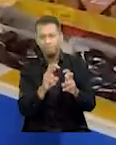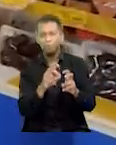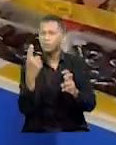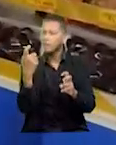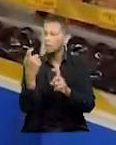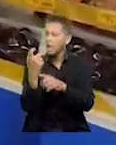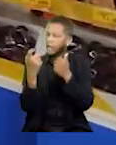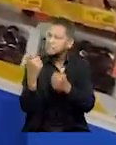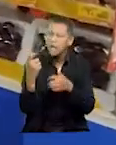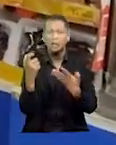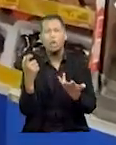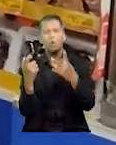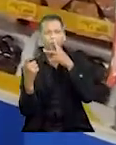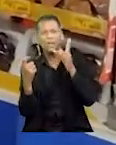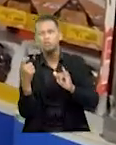bukan.